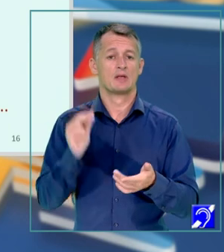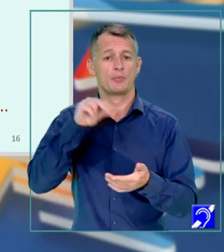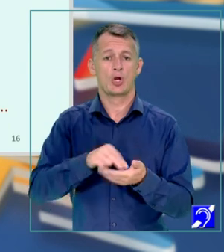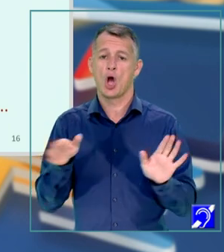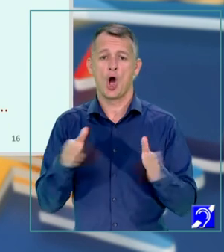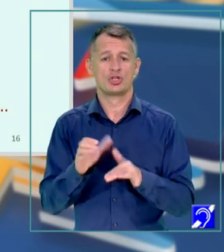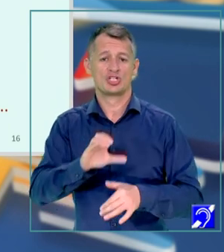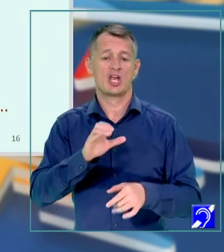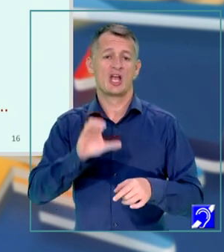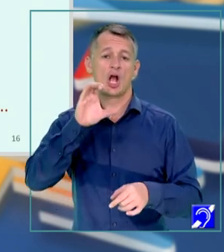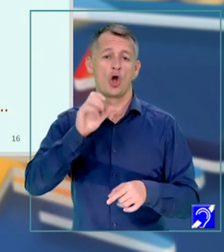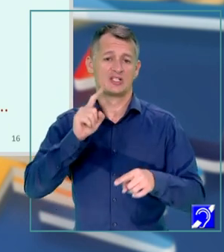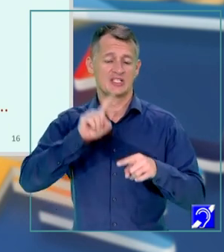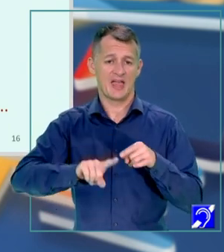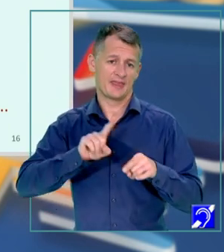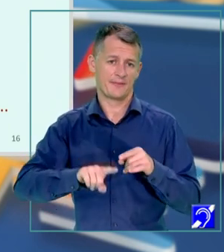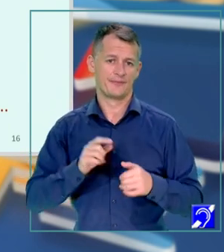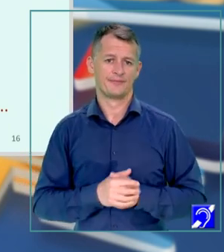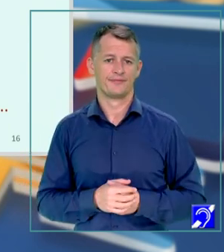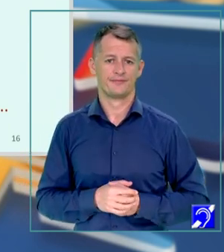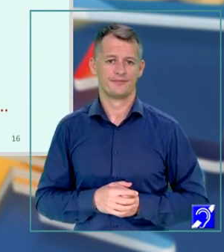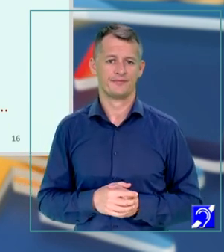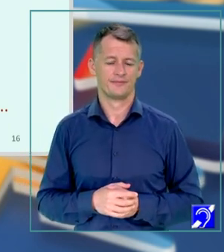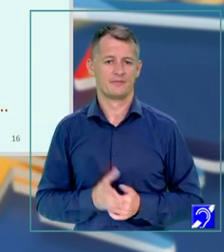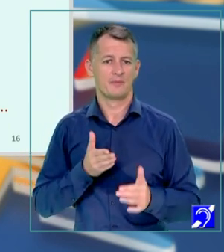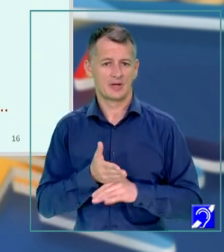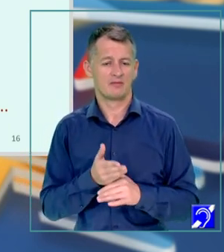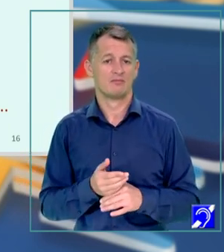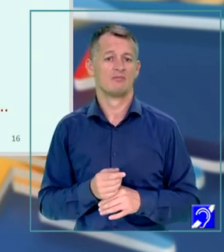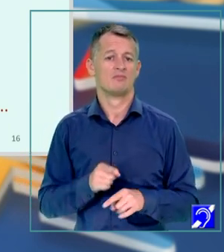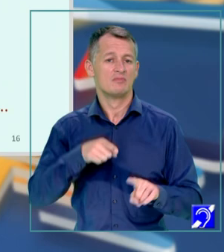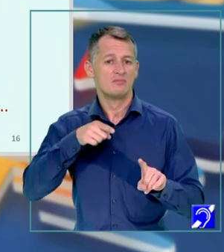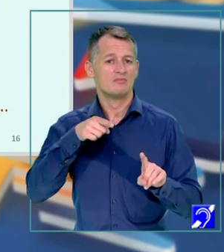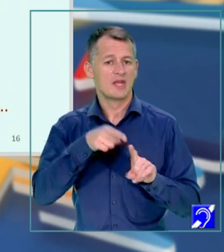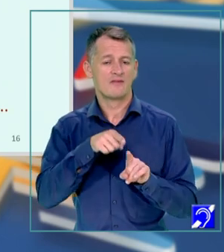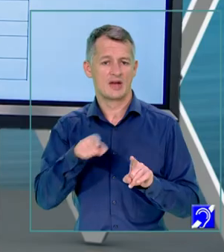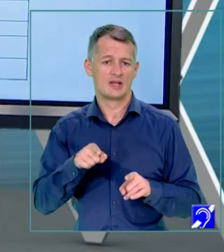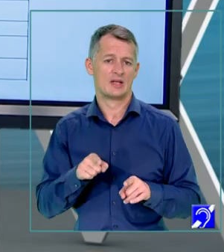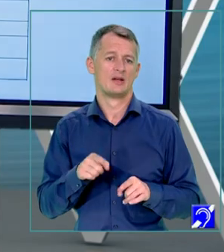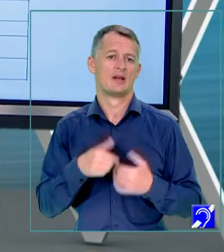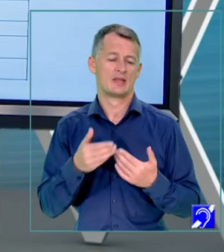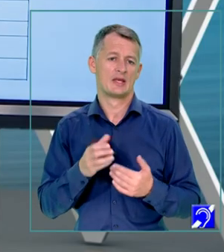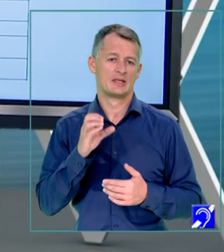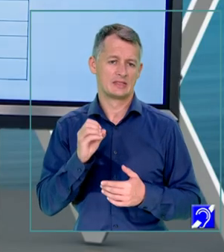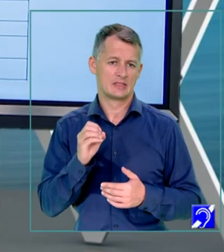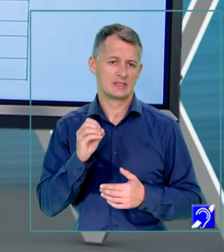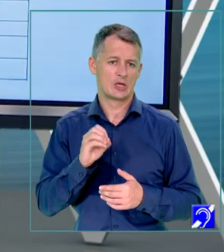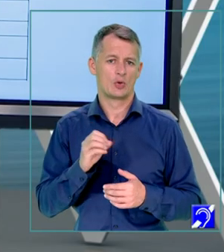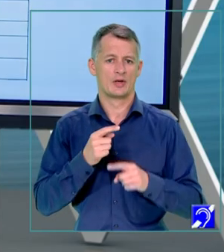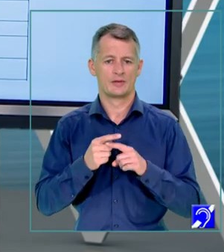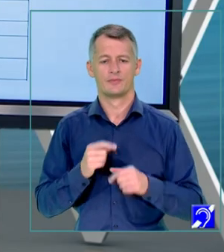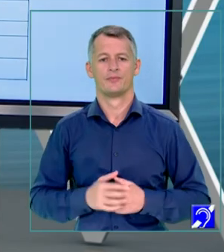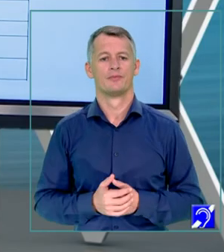constante reale de ce deoarece e prin derivare ne dă un iar Constanta prin derivare ne deserve to this pentru a învăța acesta